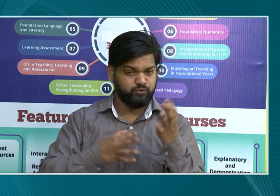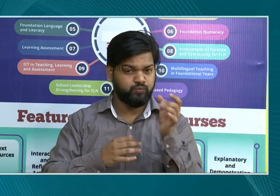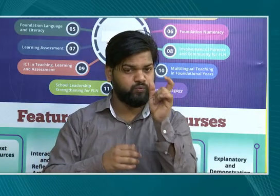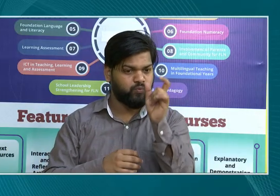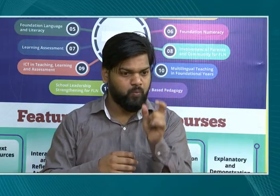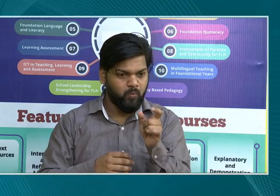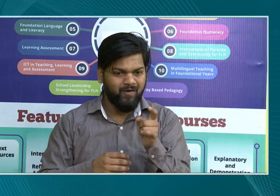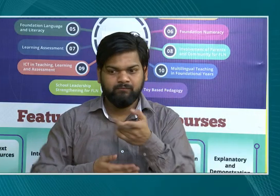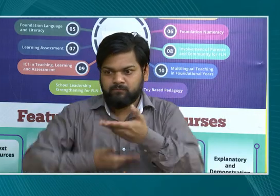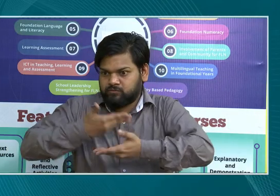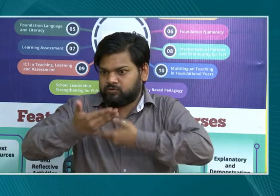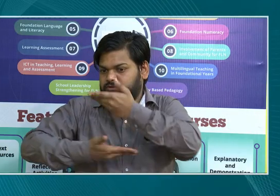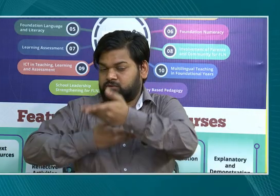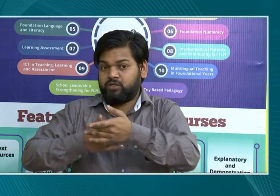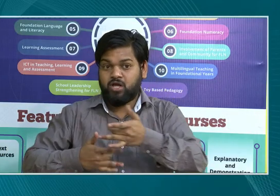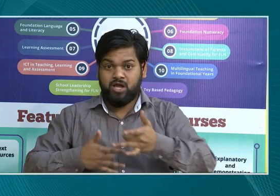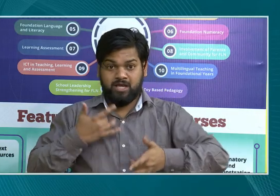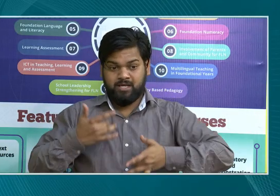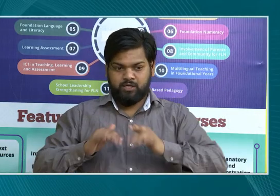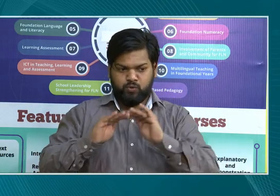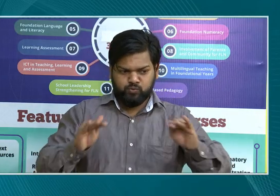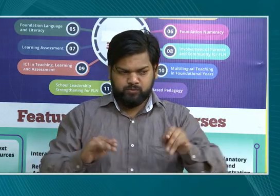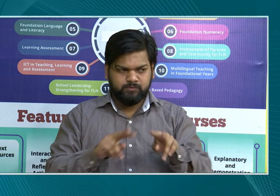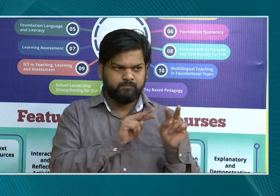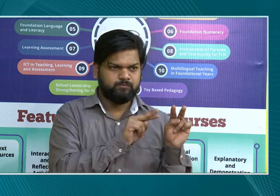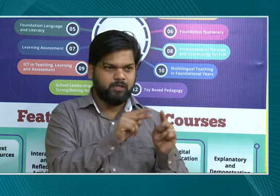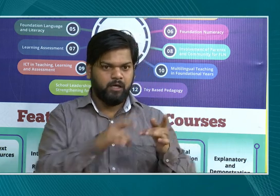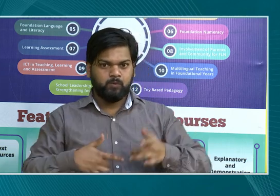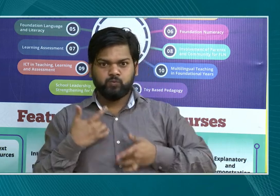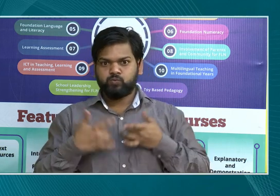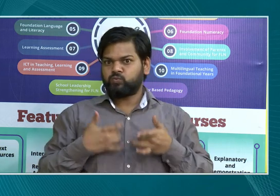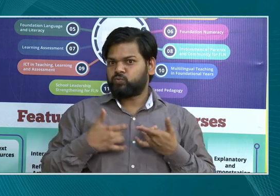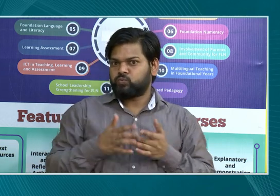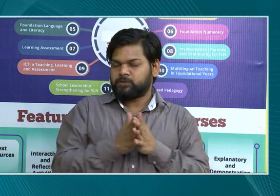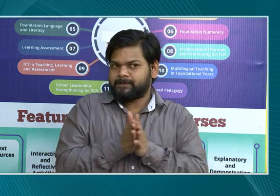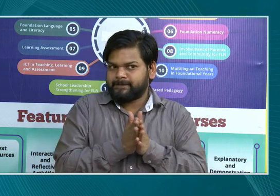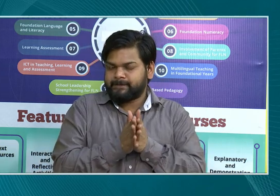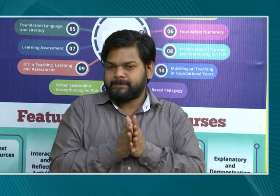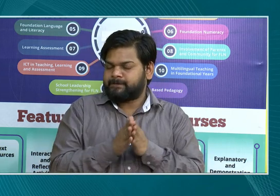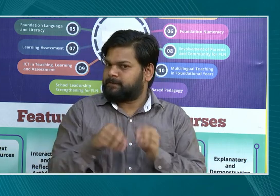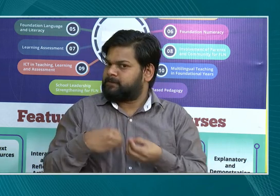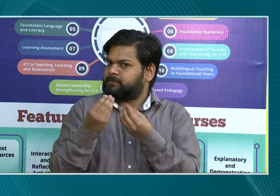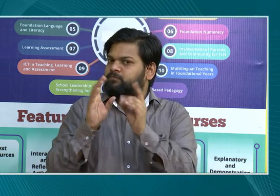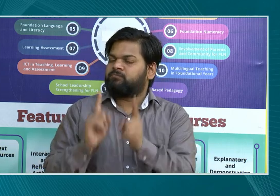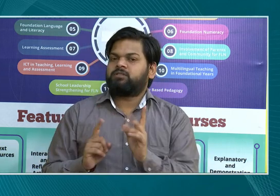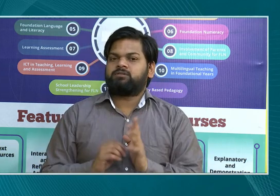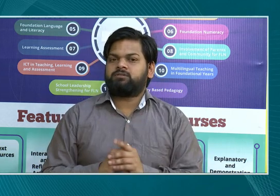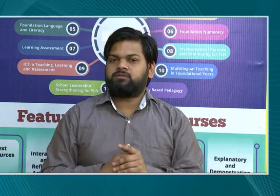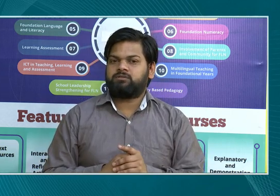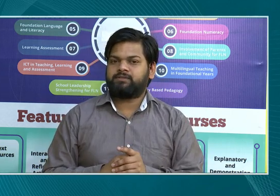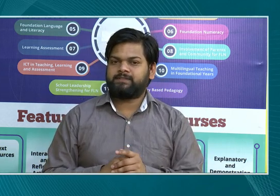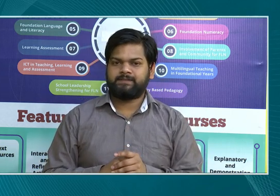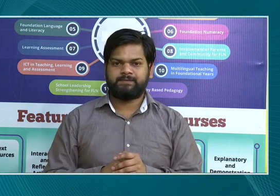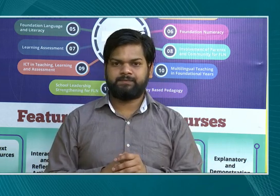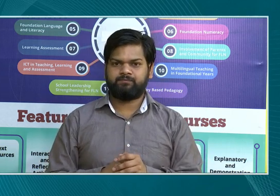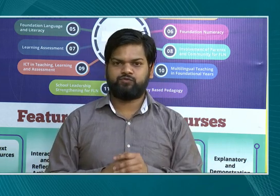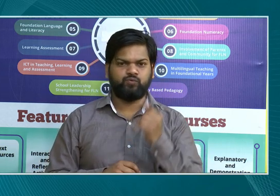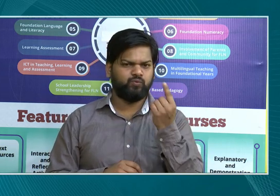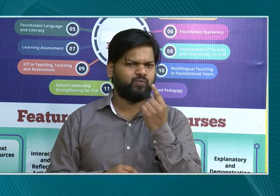देखने के लिए अब हम पाठ्यचर्या कुछ गतिविधियां ये नहीं है की हमने पाठ कराया हम उसी पे ही एकदम से हमारा